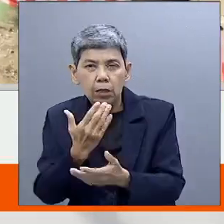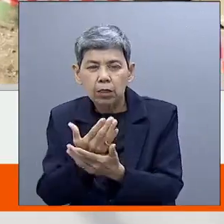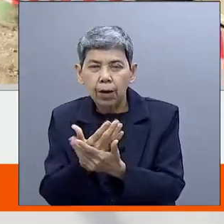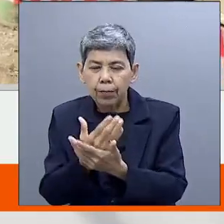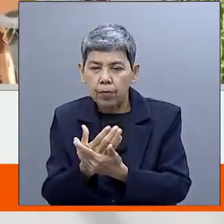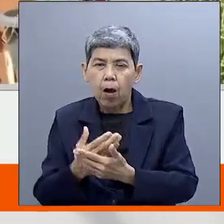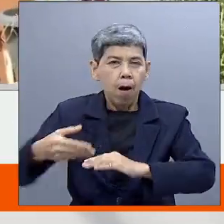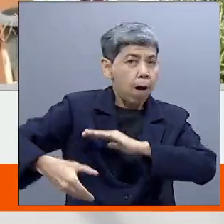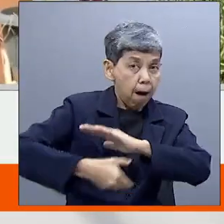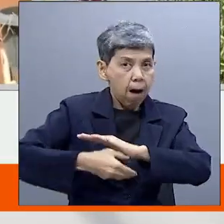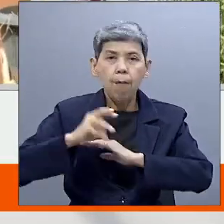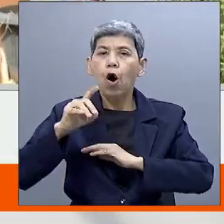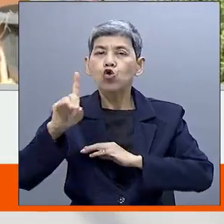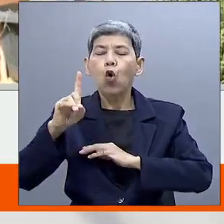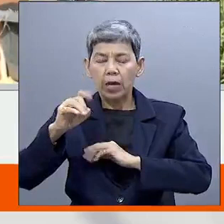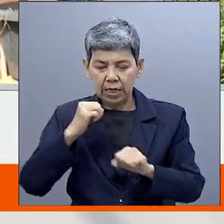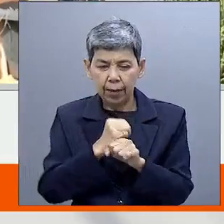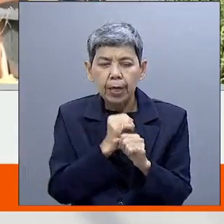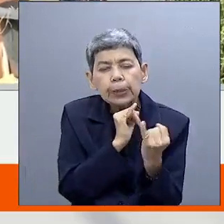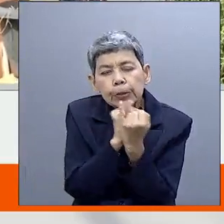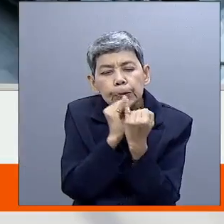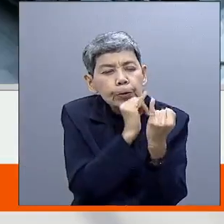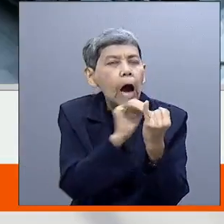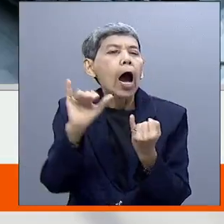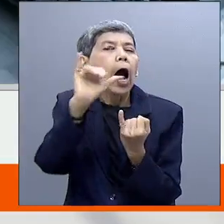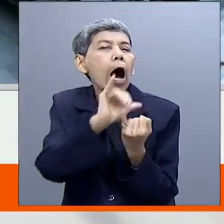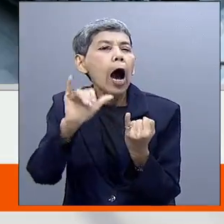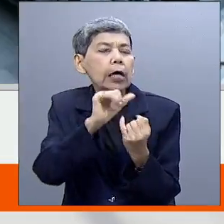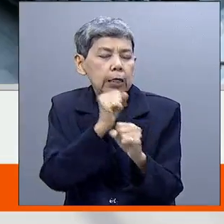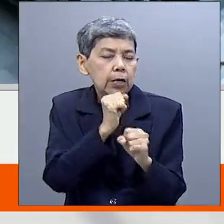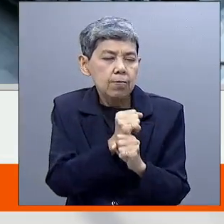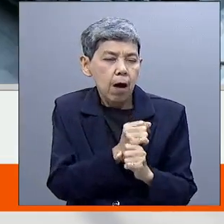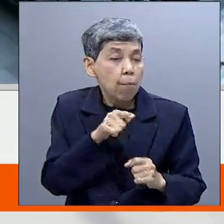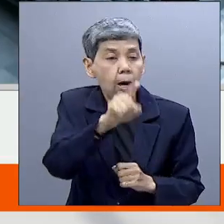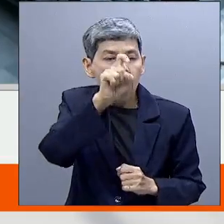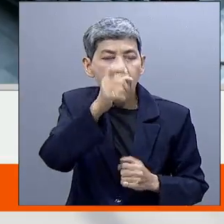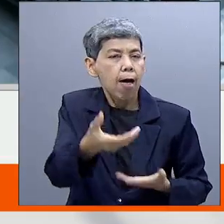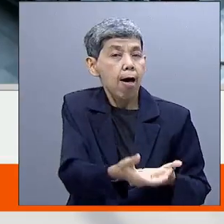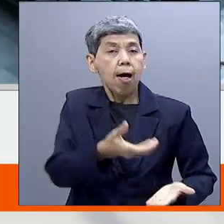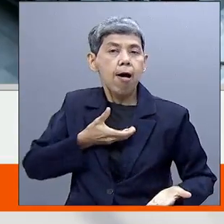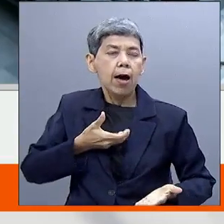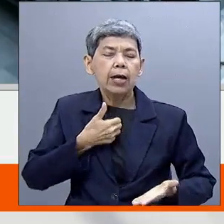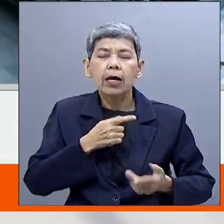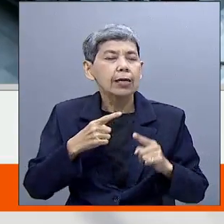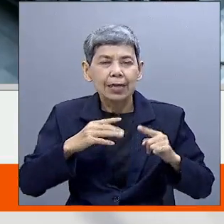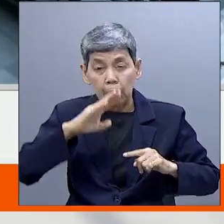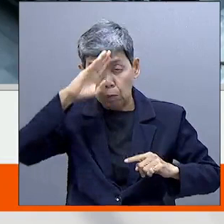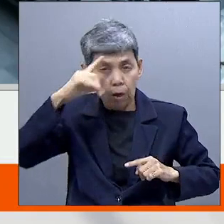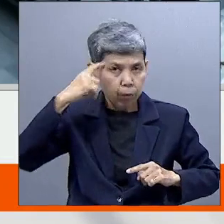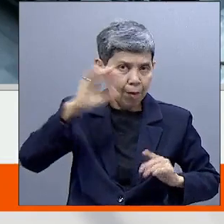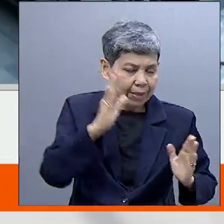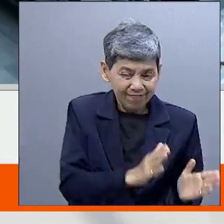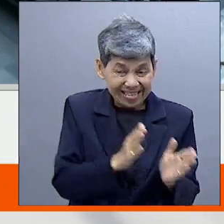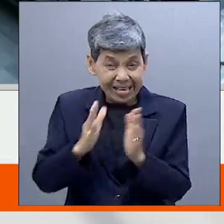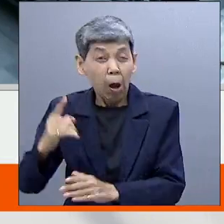ซึ่งอันนี้เนี่ยก็จะเป็นการทำกับคนใกล้ชิดและมีการวางแผนอย่างดีเพราะอย่างนี้ไม่ก็จะไม่เกี่ยวกับการเจ็บป่วยส่วนที่ป่วยเนี่ยส่วน